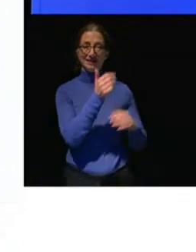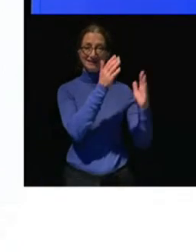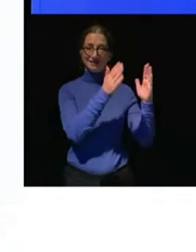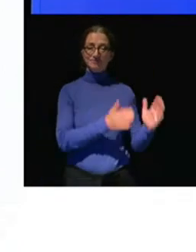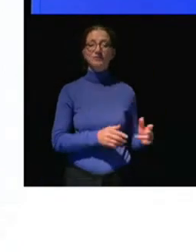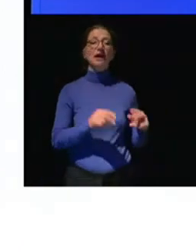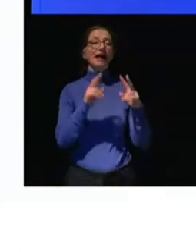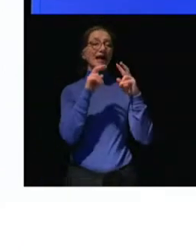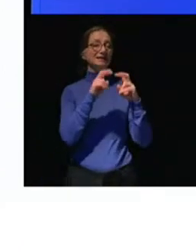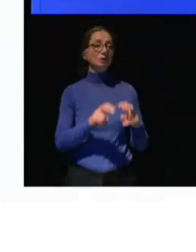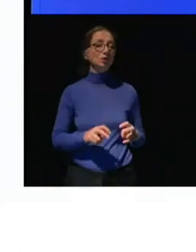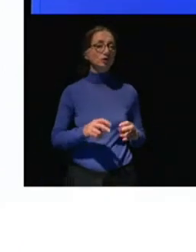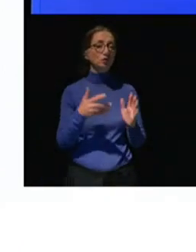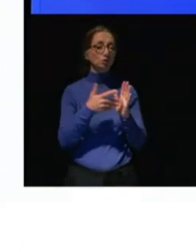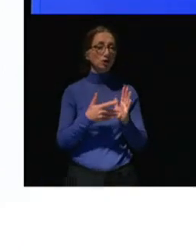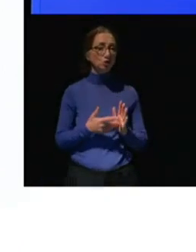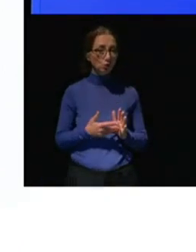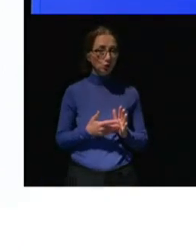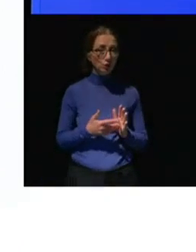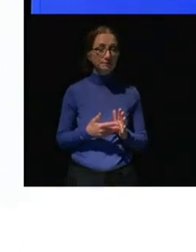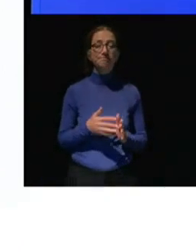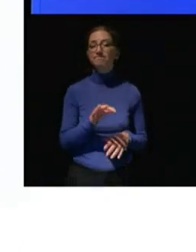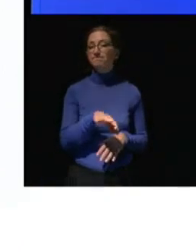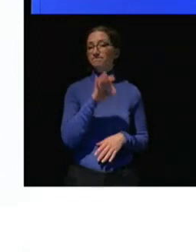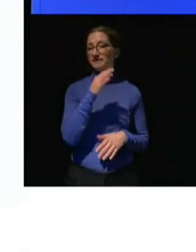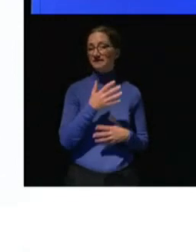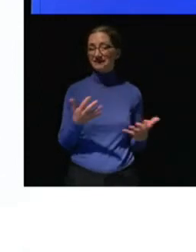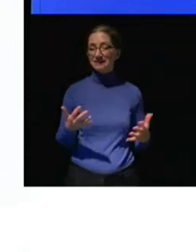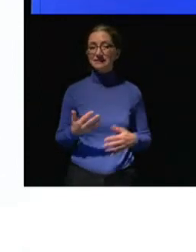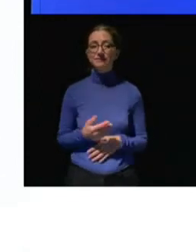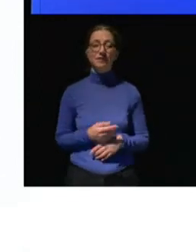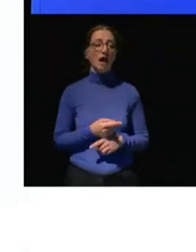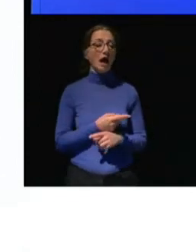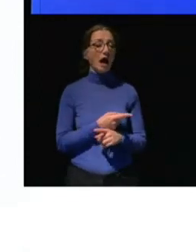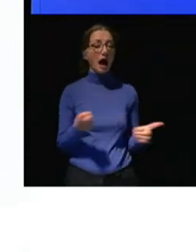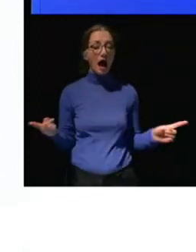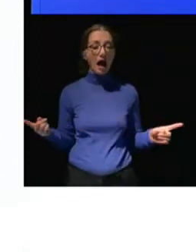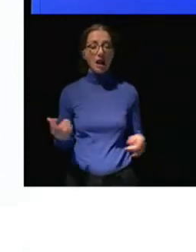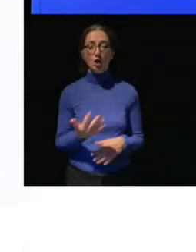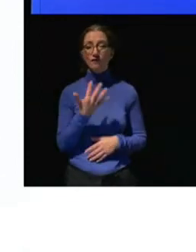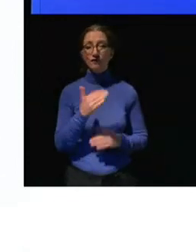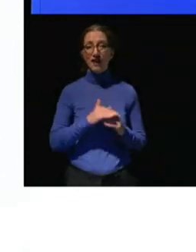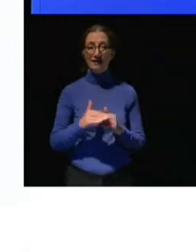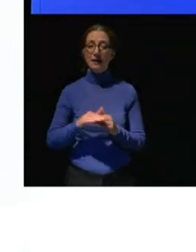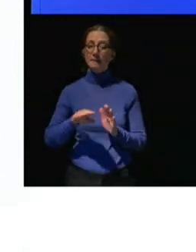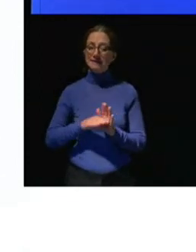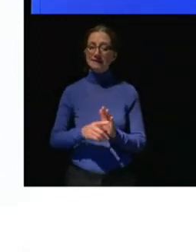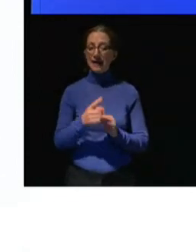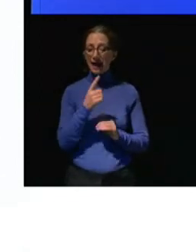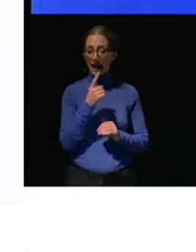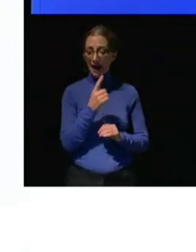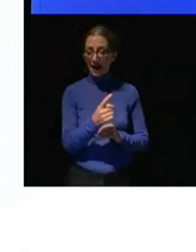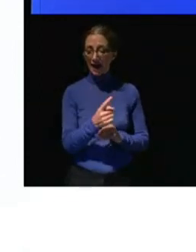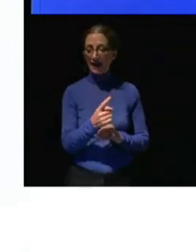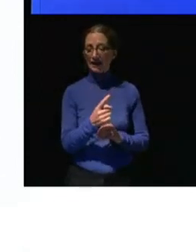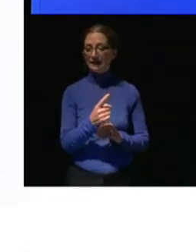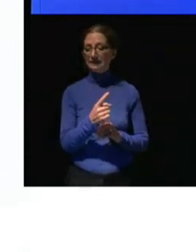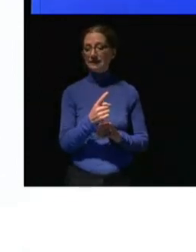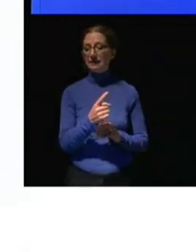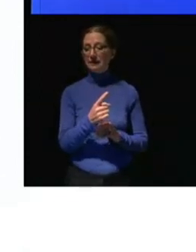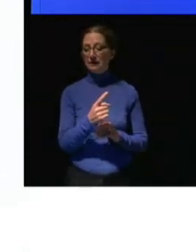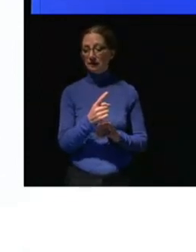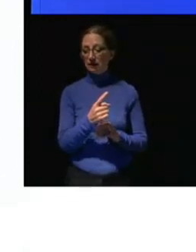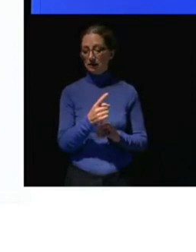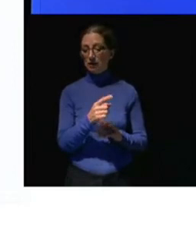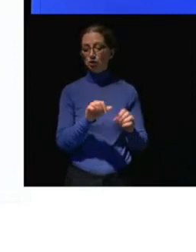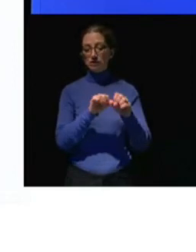Bell-Adasme festgestellt, dass es in allen fünf Ländern mindestens ein spezifisches System für Künstlerinnen und oder Kulturschaffende